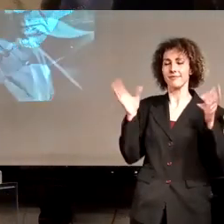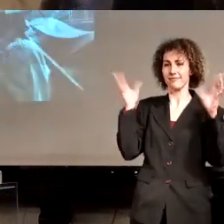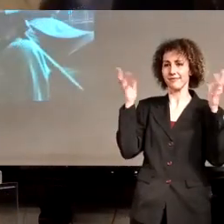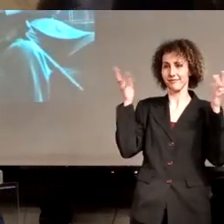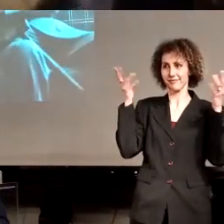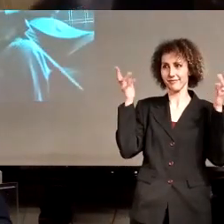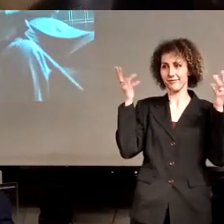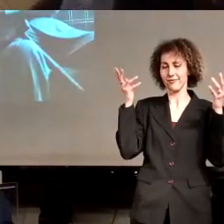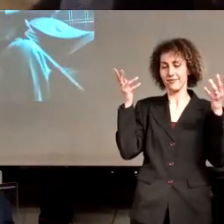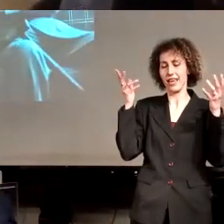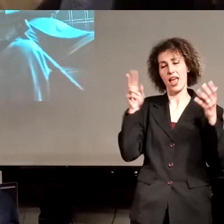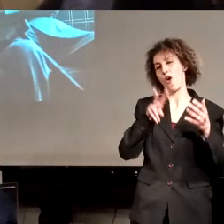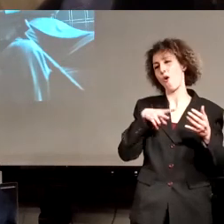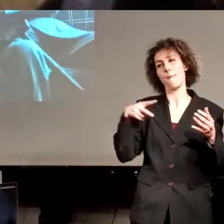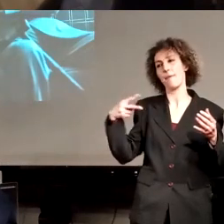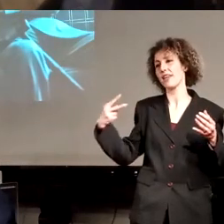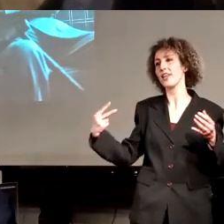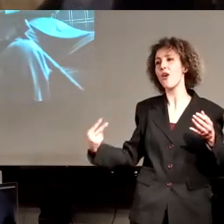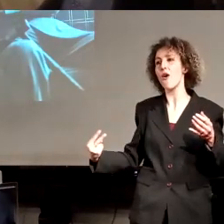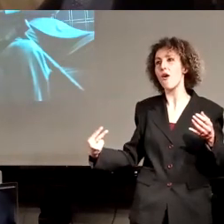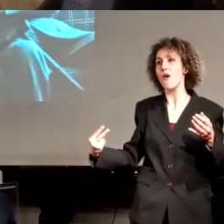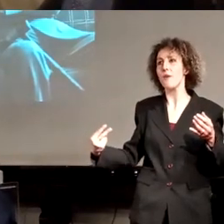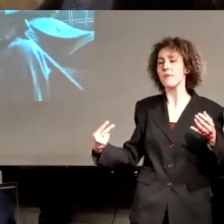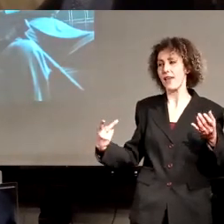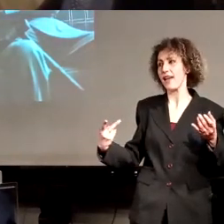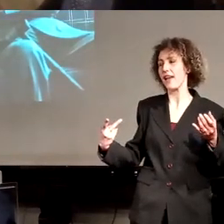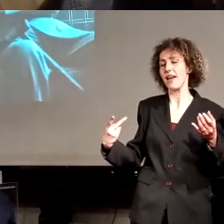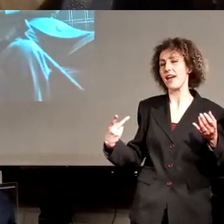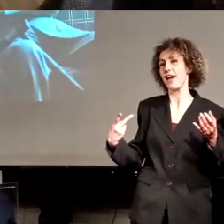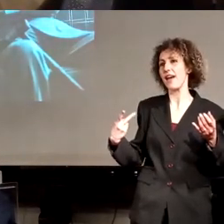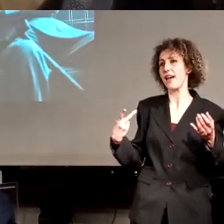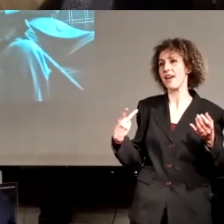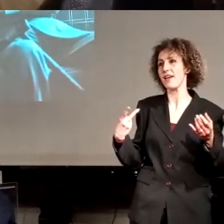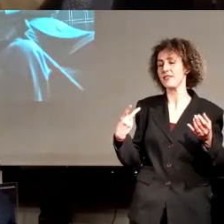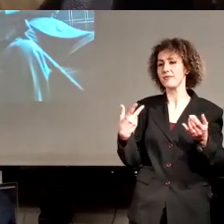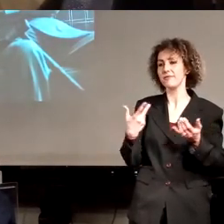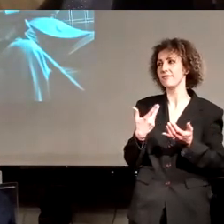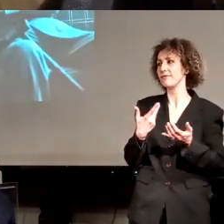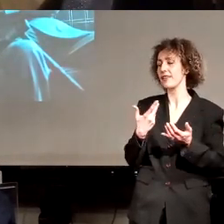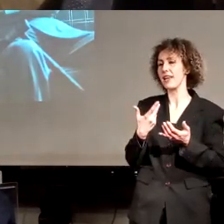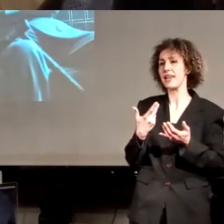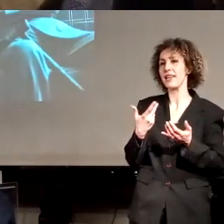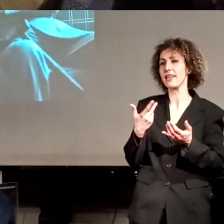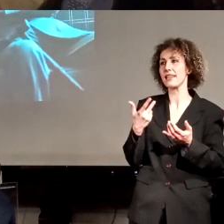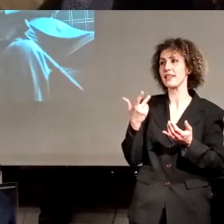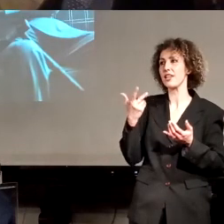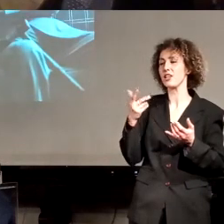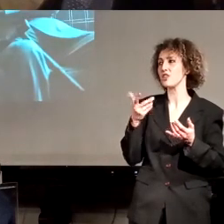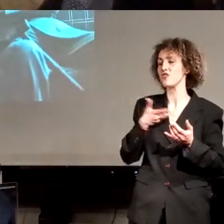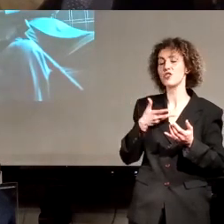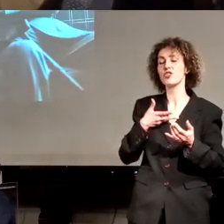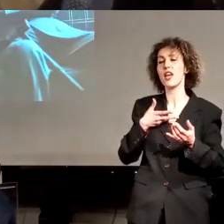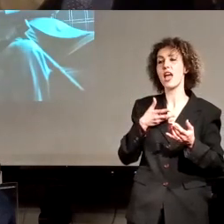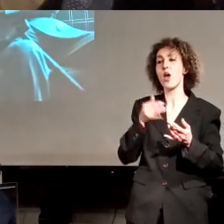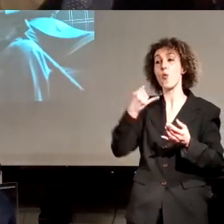sull'oblio direi che sull'oblio cia si è raccolto chiediamo l'ultimo intervento musicale a luca